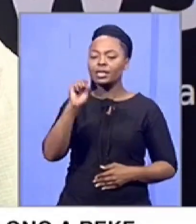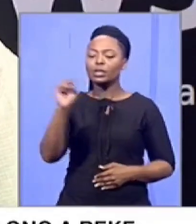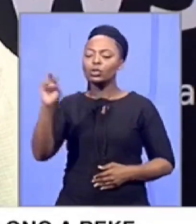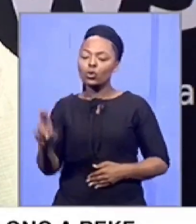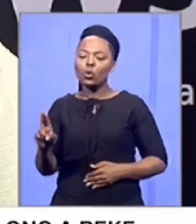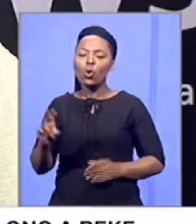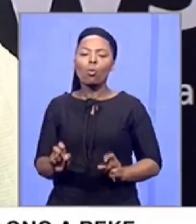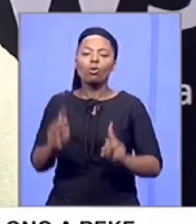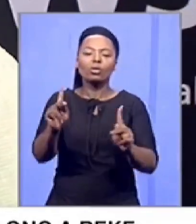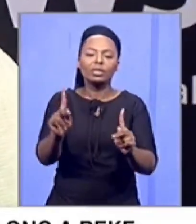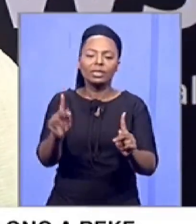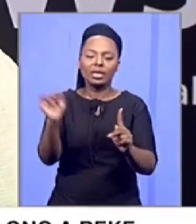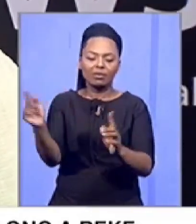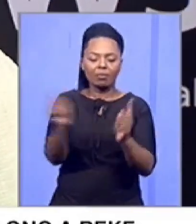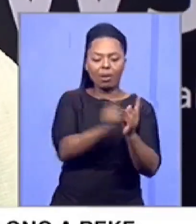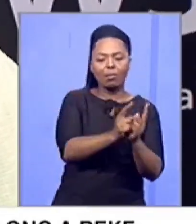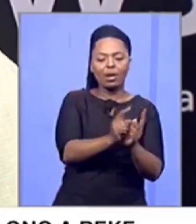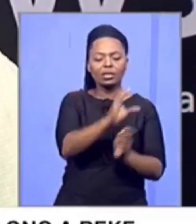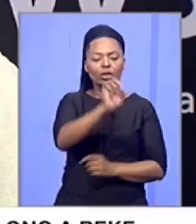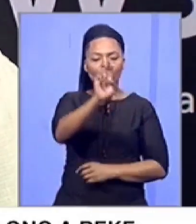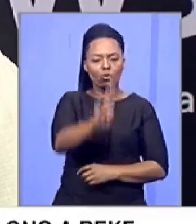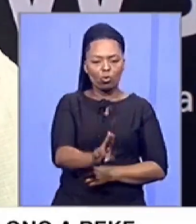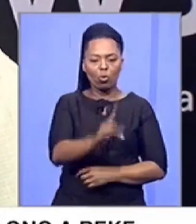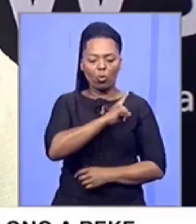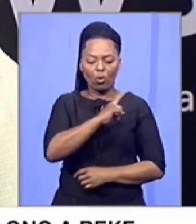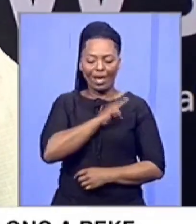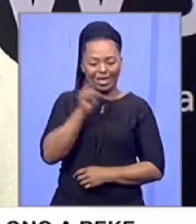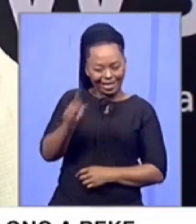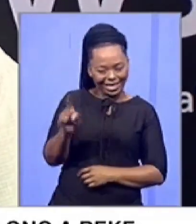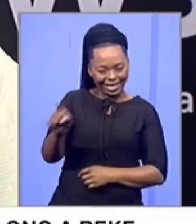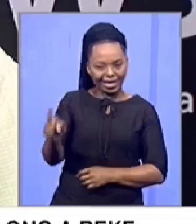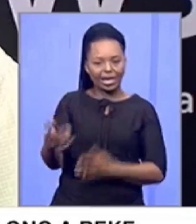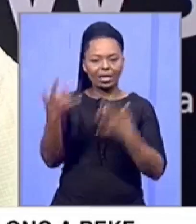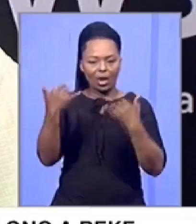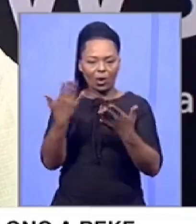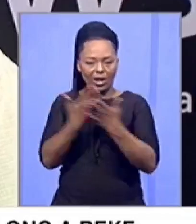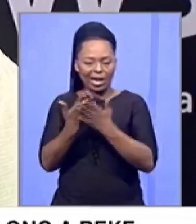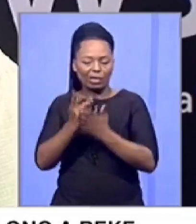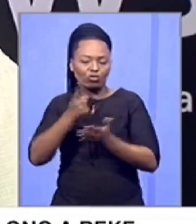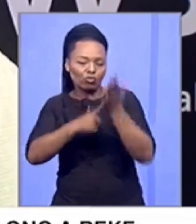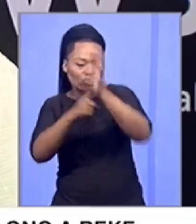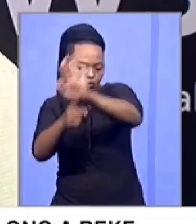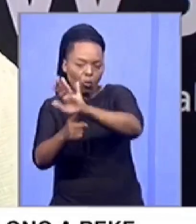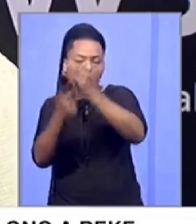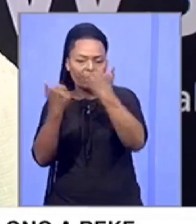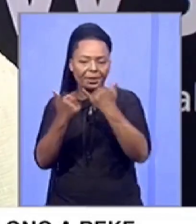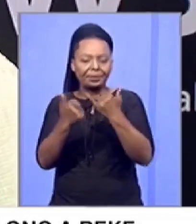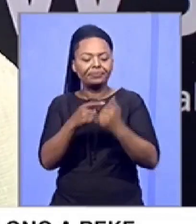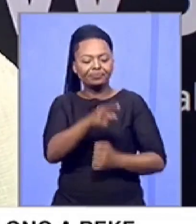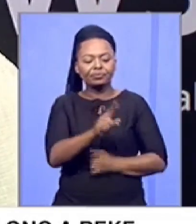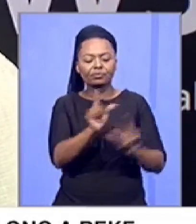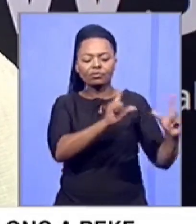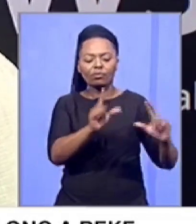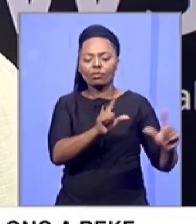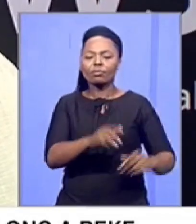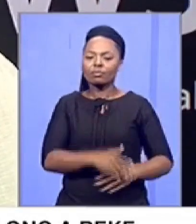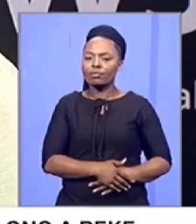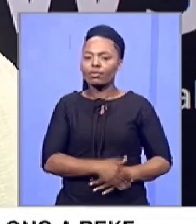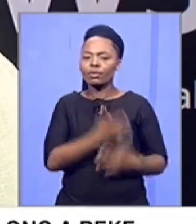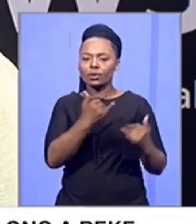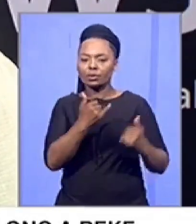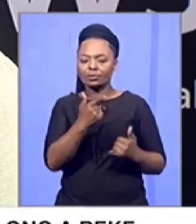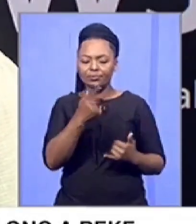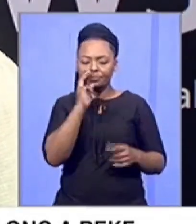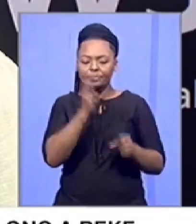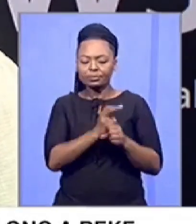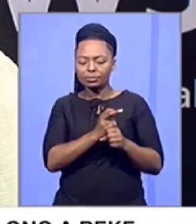United ka nnete ne bapala le Chipa United hore e delay Sundowns hore ba phabise mohope ona wa